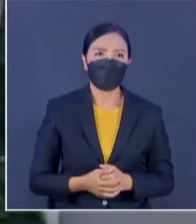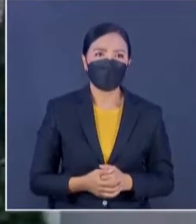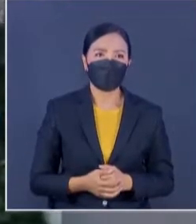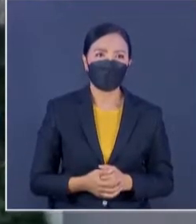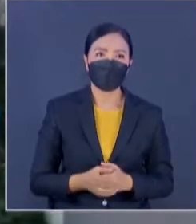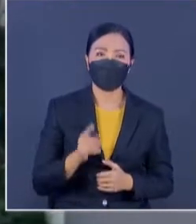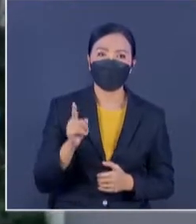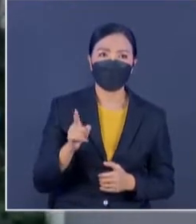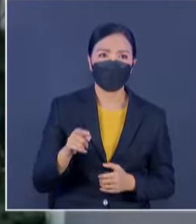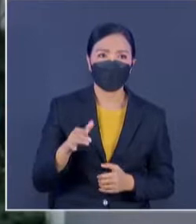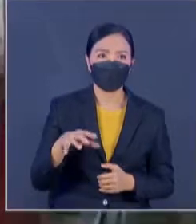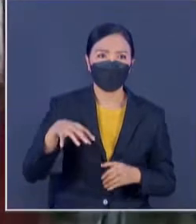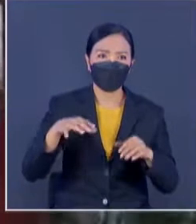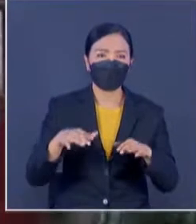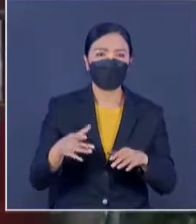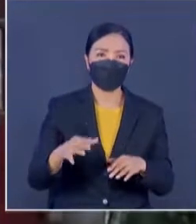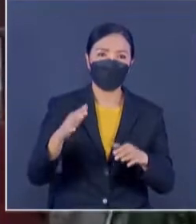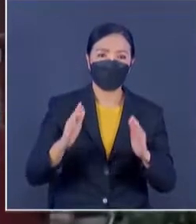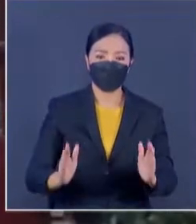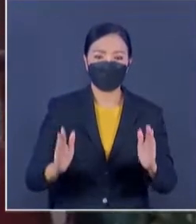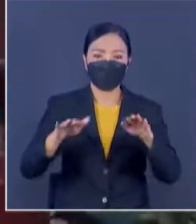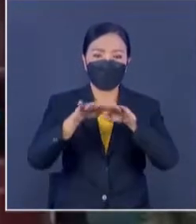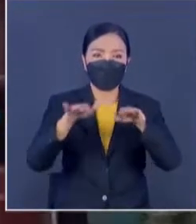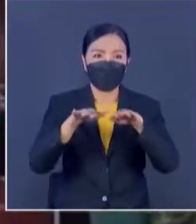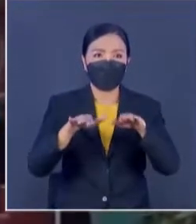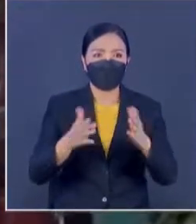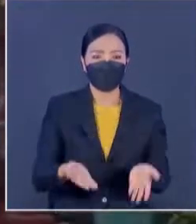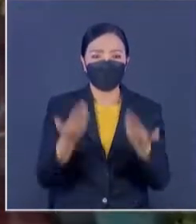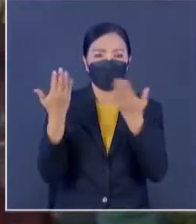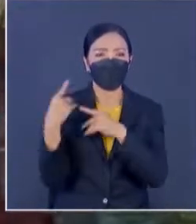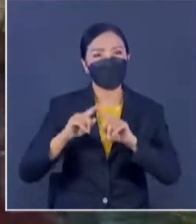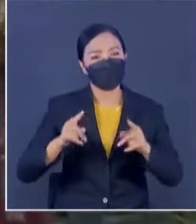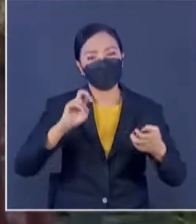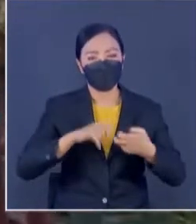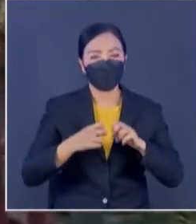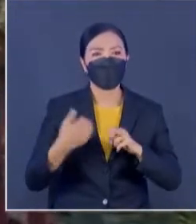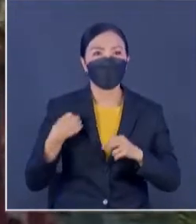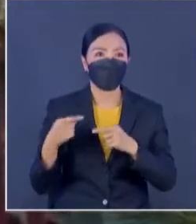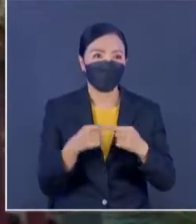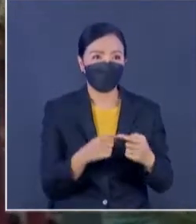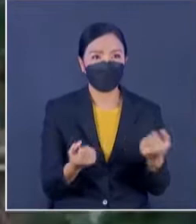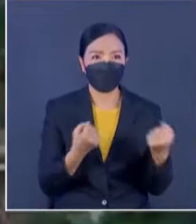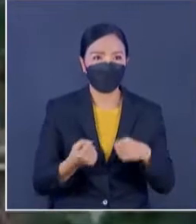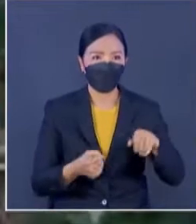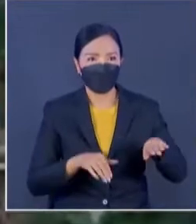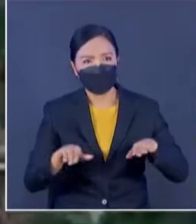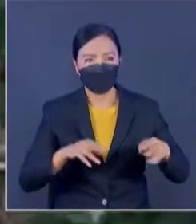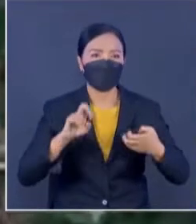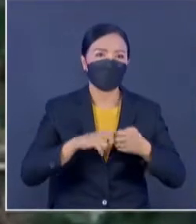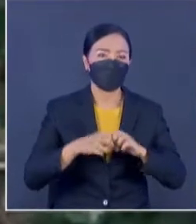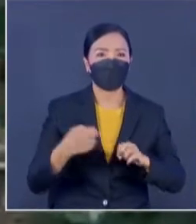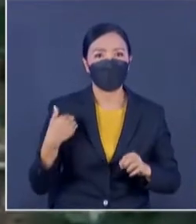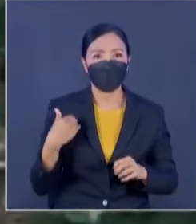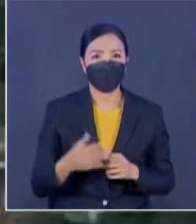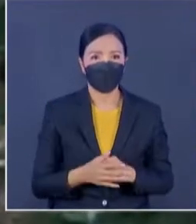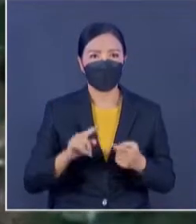ถที่คู่กรณีสร้างเอาไว้ถูกรื้อถอนไปแล้วแต่ว่ามันก็ยังมีปัญหาอยู่บ้างเรื่องที่จอดรถอีกนิดๆหน่อยๆนะครับ